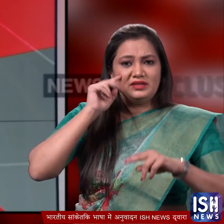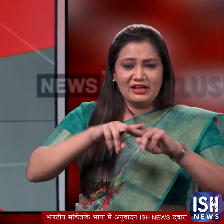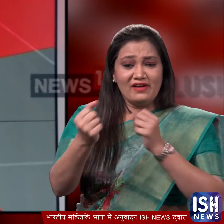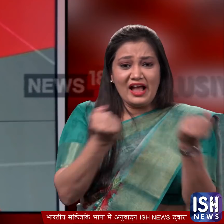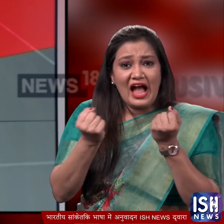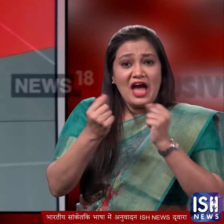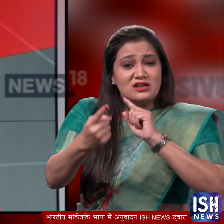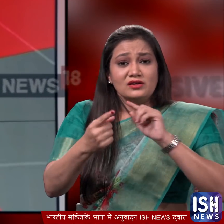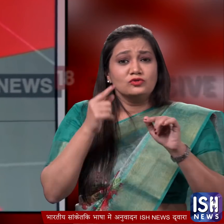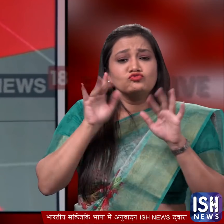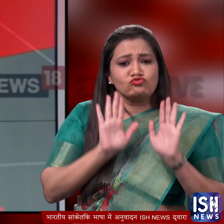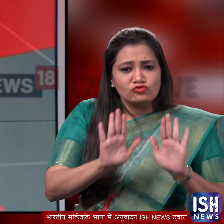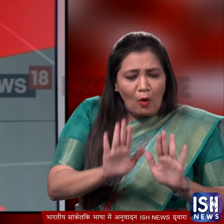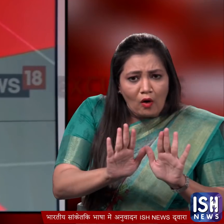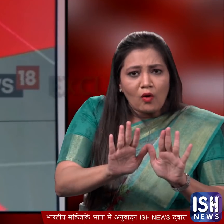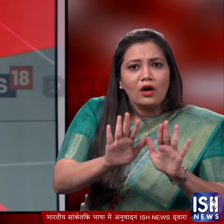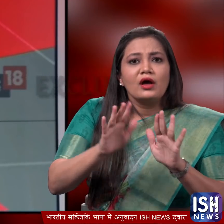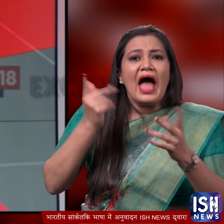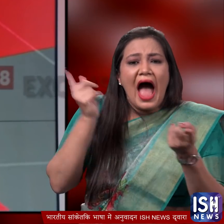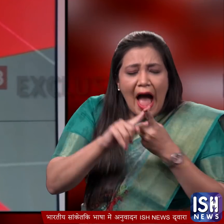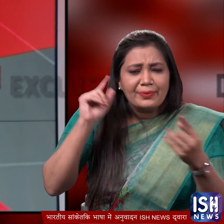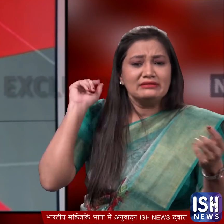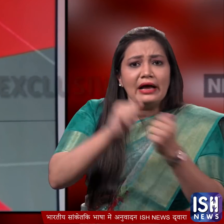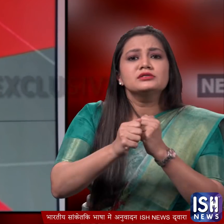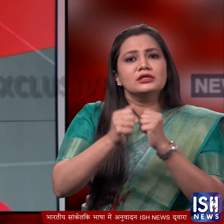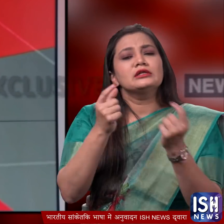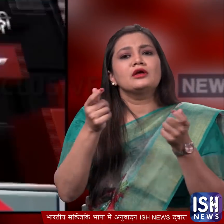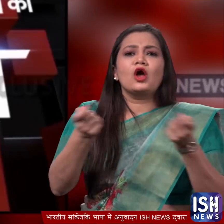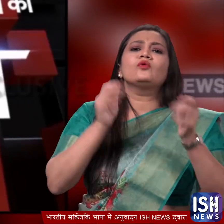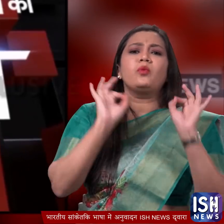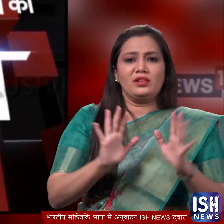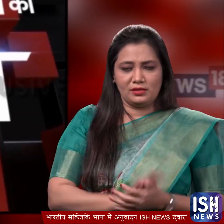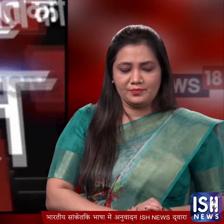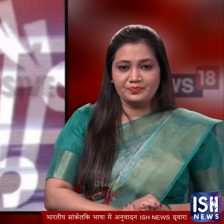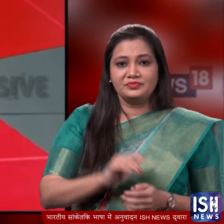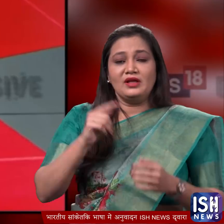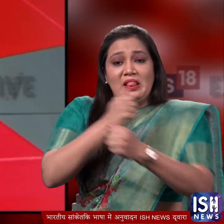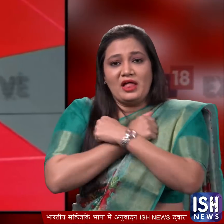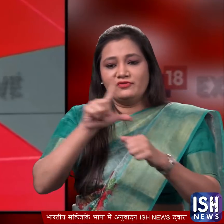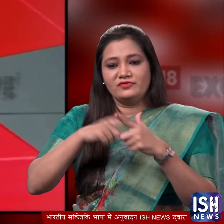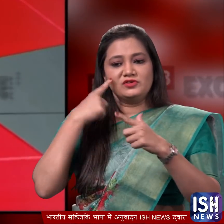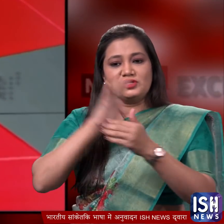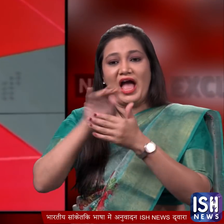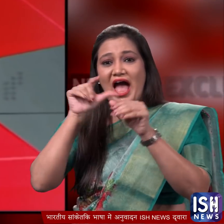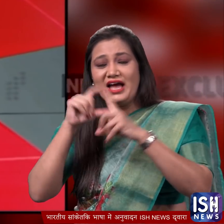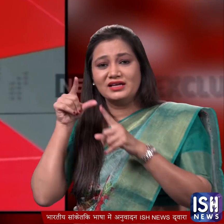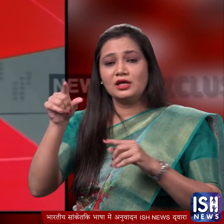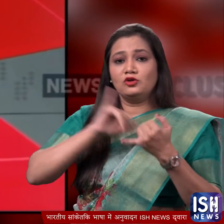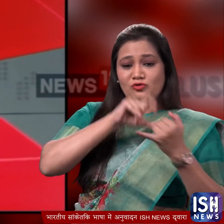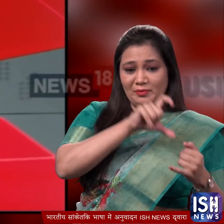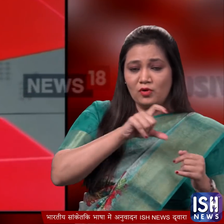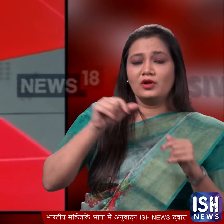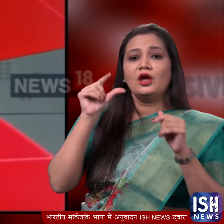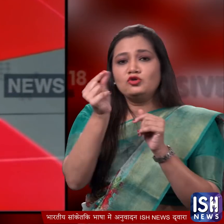अगर गाड़ी की रफ्तार काबू में रहेगी तो संकट के समय उसे संभालना आसान होगा। लव जिहाद कानून के मामले में सुप्रीम कोर्ट